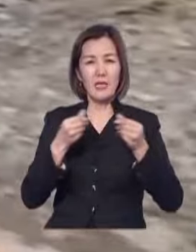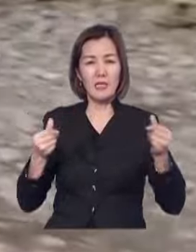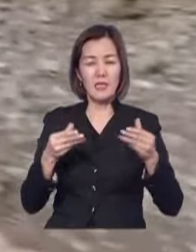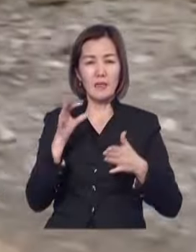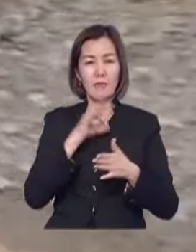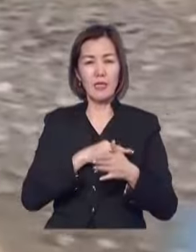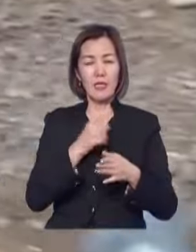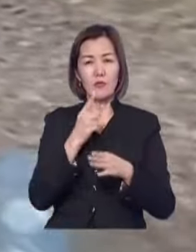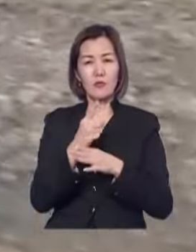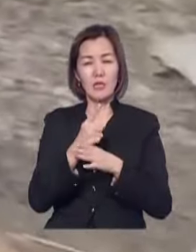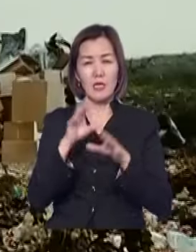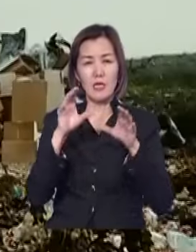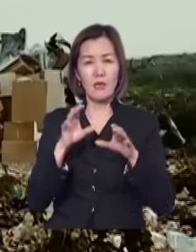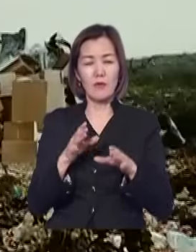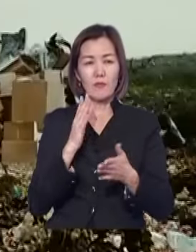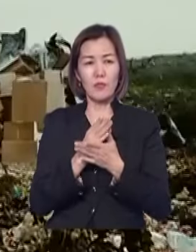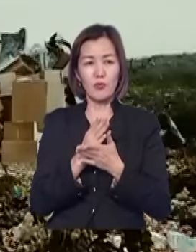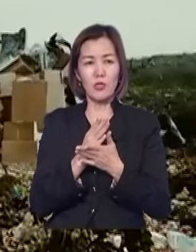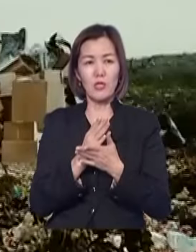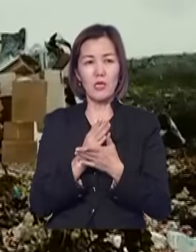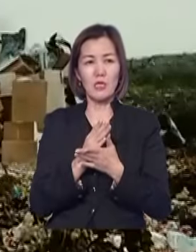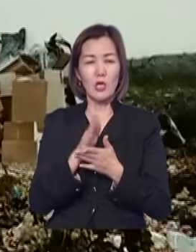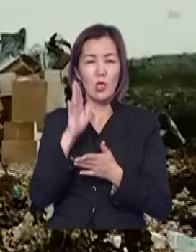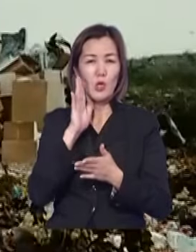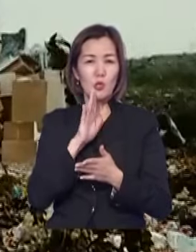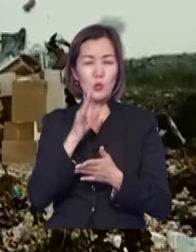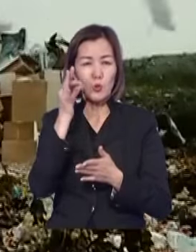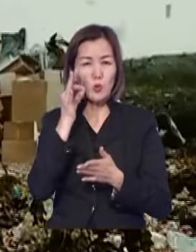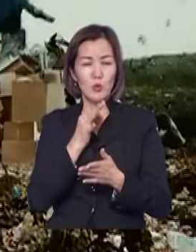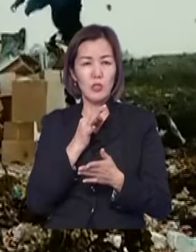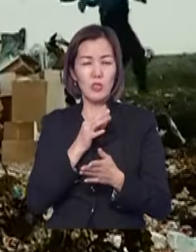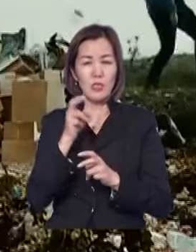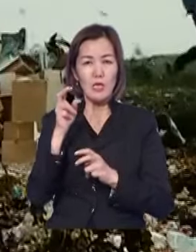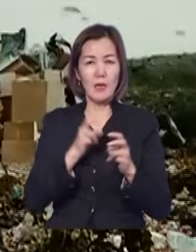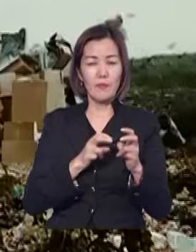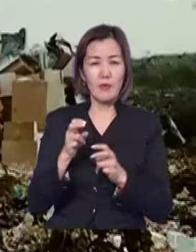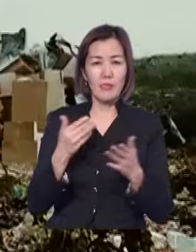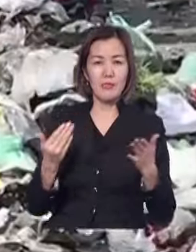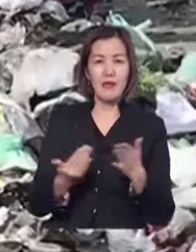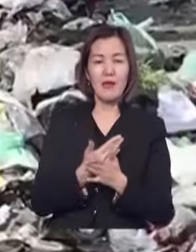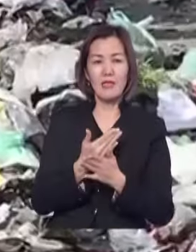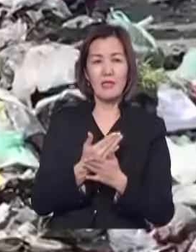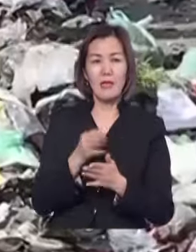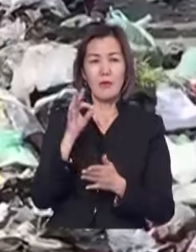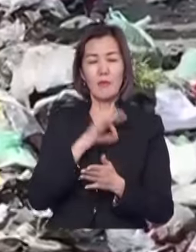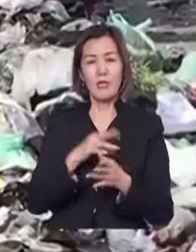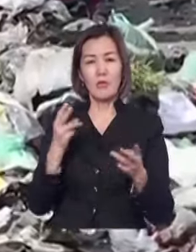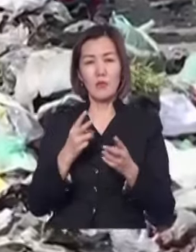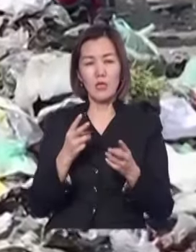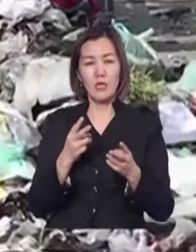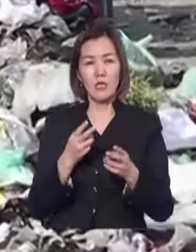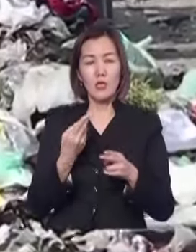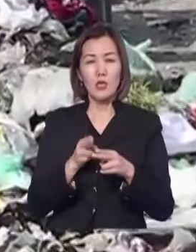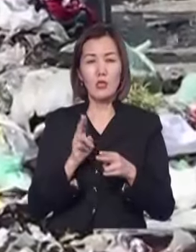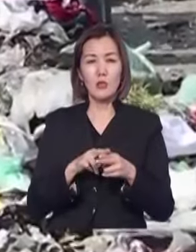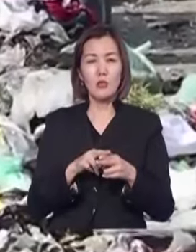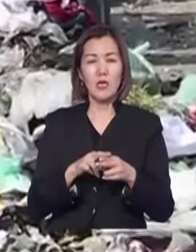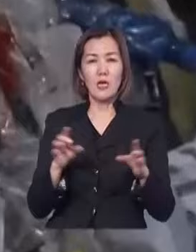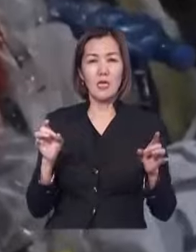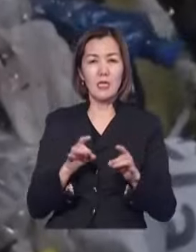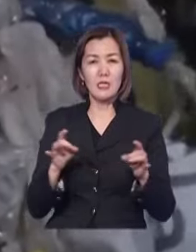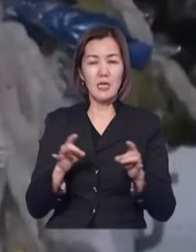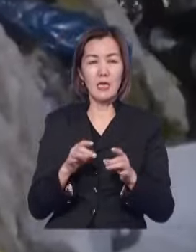салатын заңды мақұлдады. Заңға сәйкес сусын өндіруші компаниялардың қаптамасы қайта пайдалануға жарамды болу керек. Сондай-ақ мейрамханаға